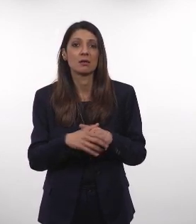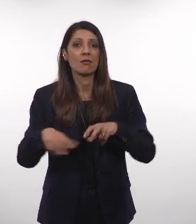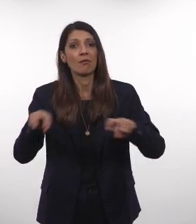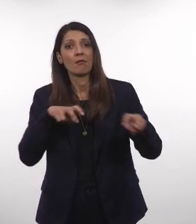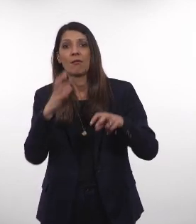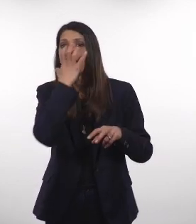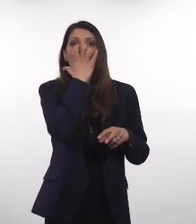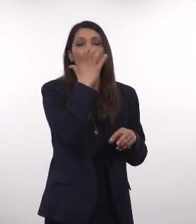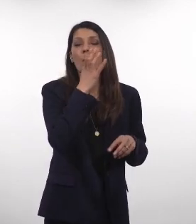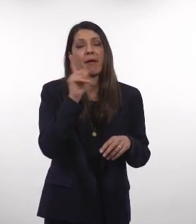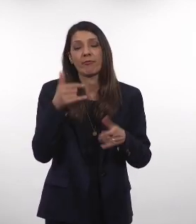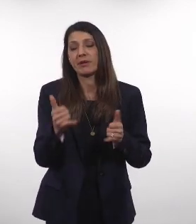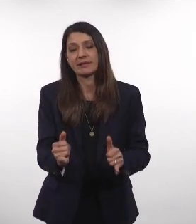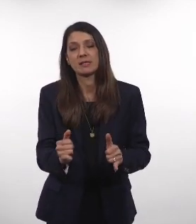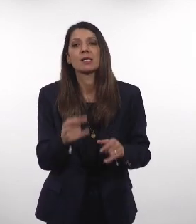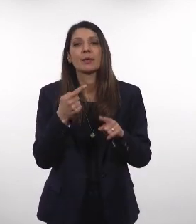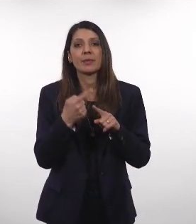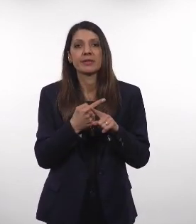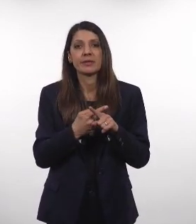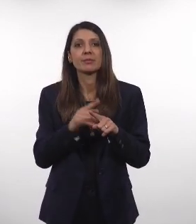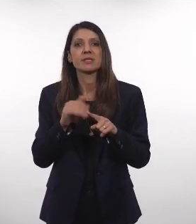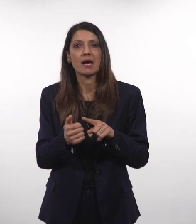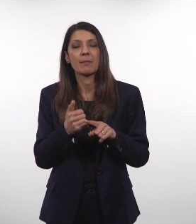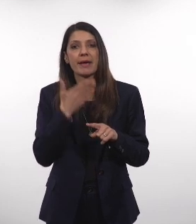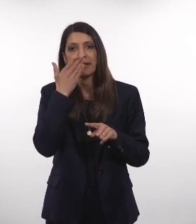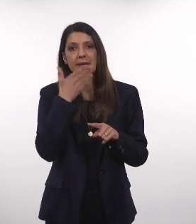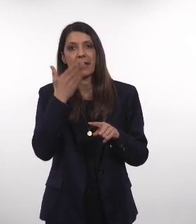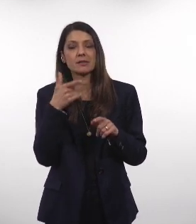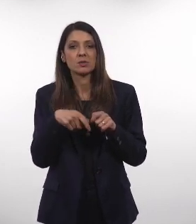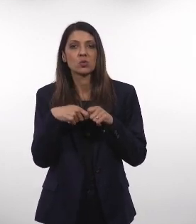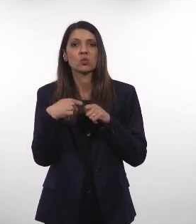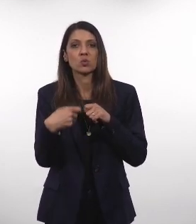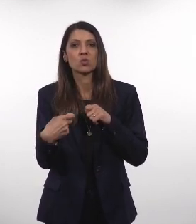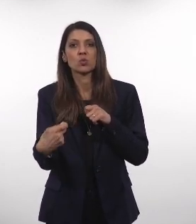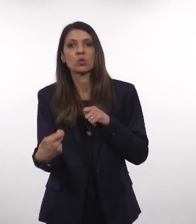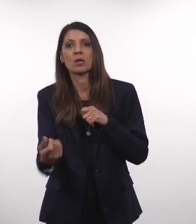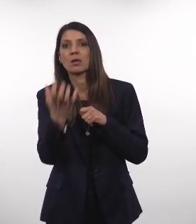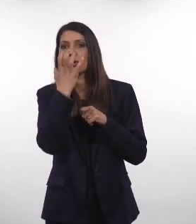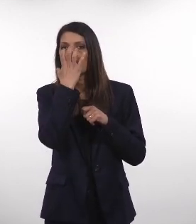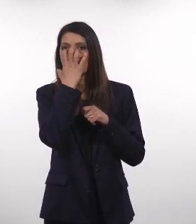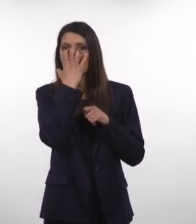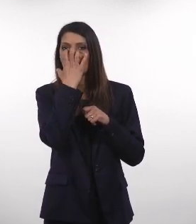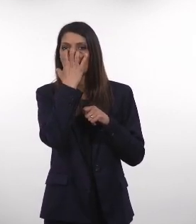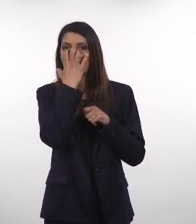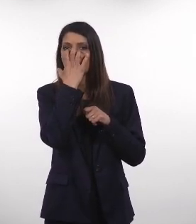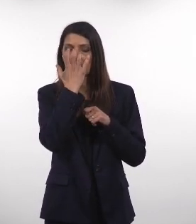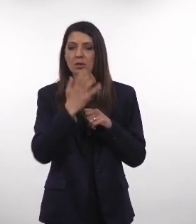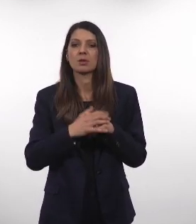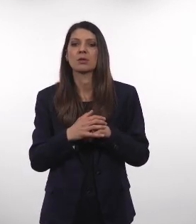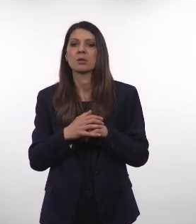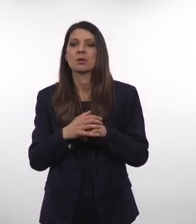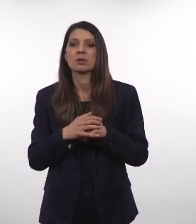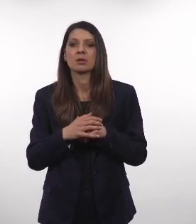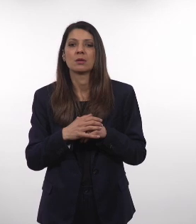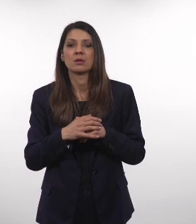déplaçant. Et petit à petit, nous avons augmenté la durée pendant laquelle il tolérait d'avoir le masque et d'avoir le